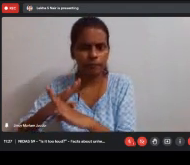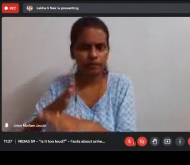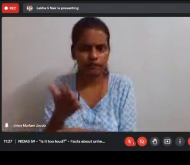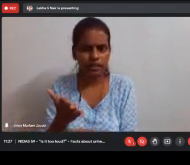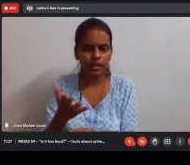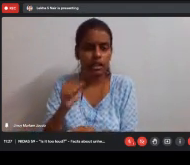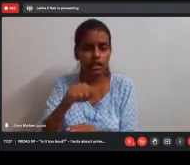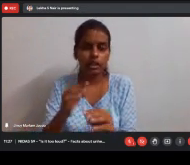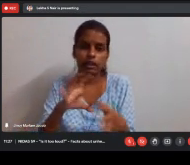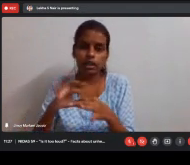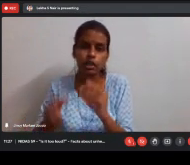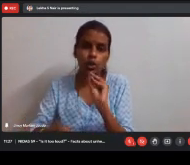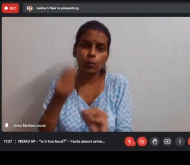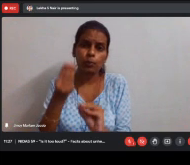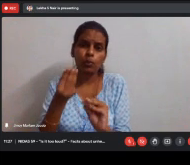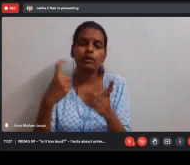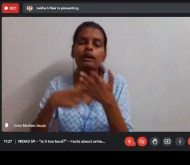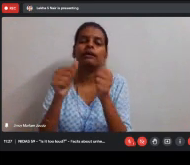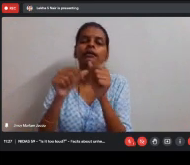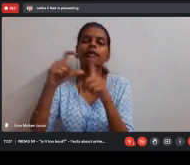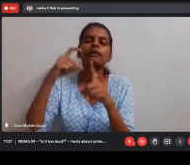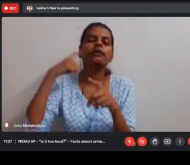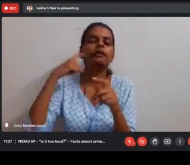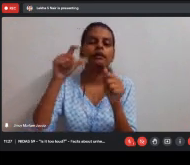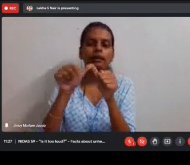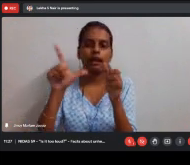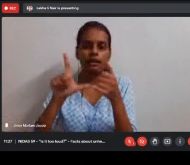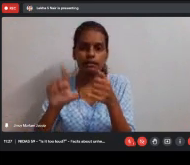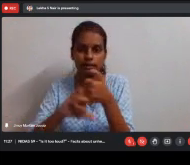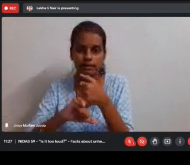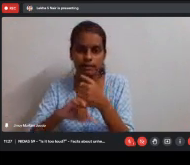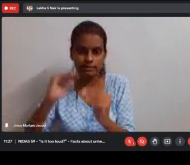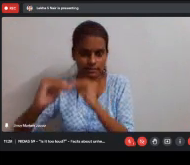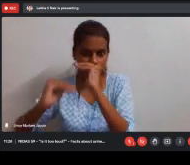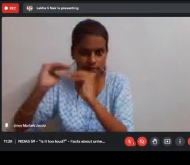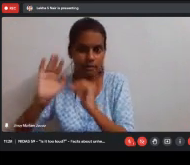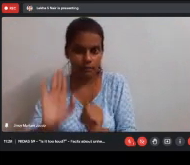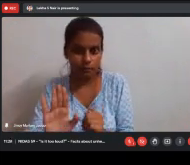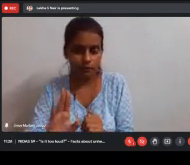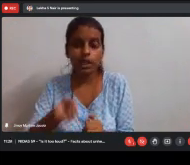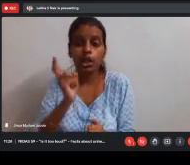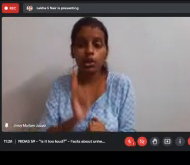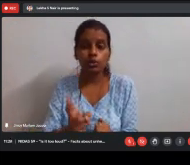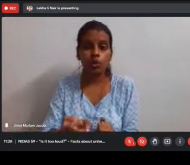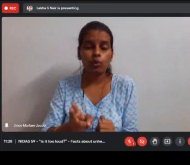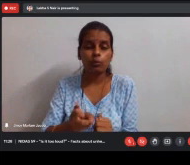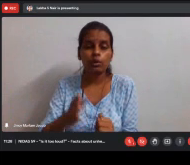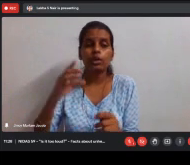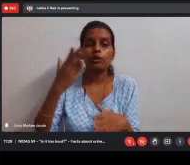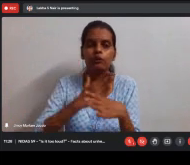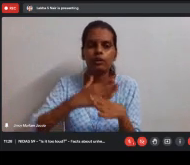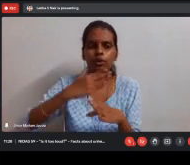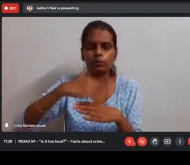കളയുന്നുണ്ട്. പക്ഷേ ഈ അമിതമായി വളരെ കൂടുതൽ അതിനും അങ്ങനെയുള്ള ആന്റി ഓക്സിഡൻസിന് നശിപ്പിക്കാൻ കഴിയാത്തതിനും